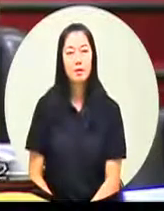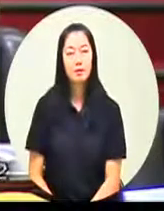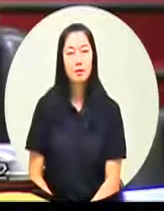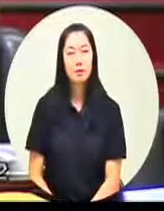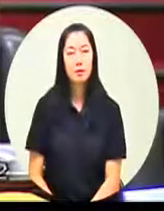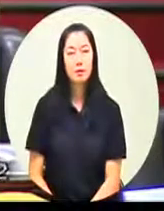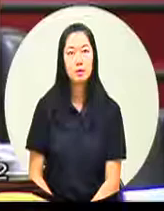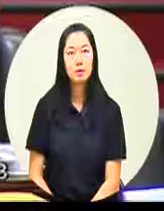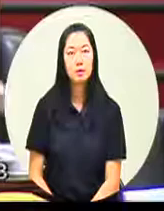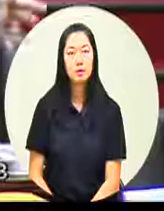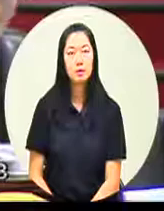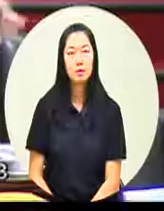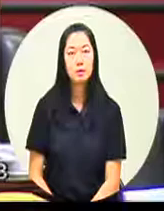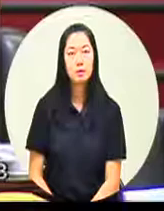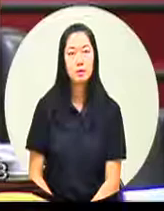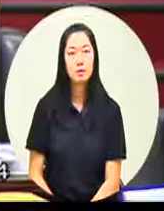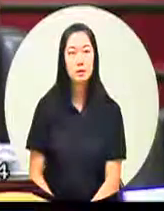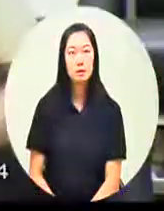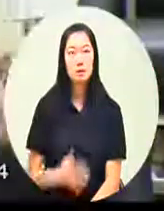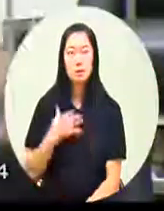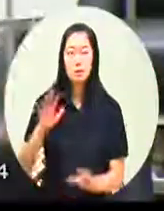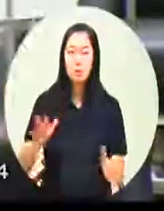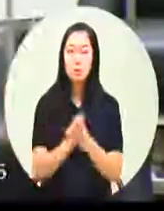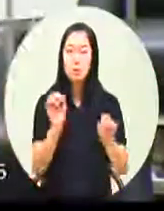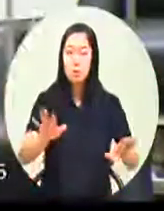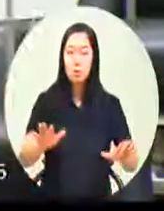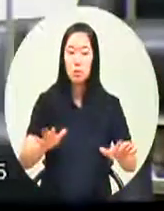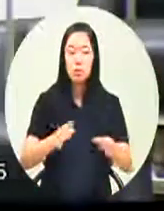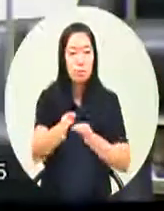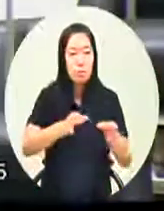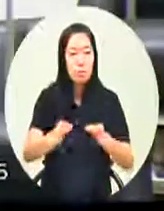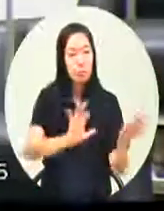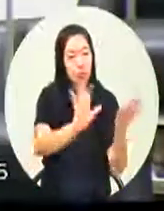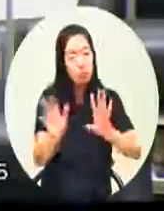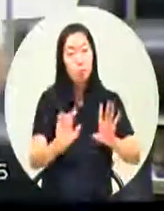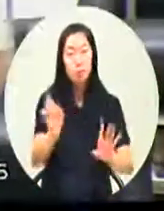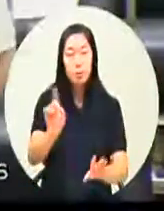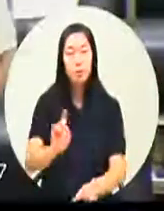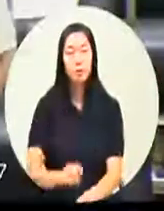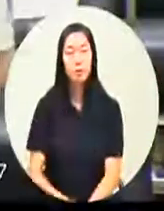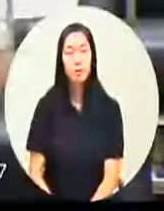们敞篷巴士目前营运情况怎么样？